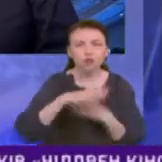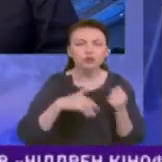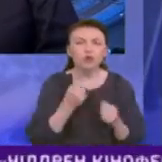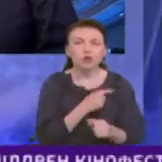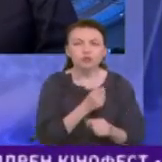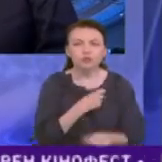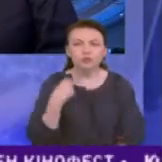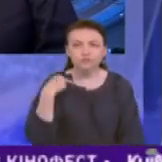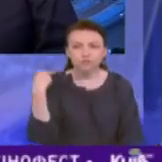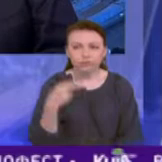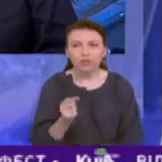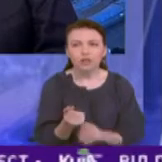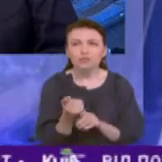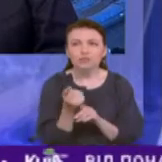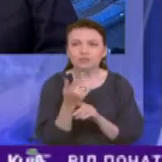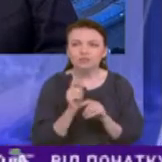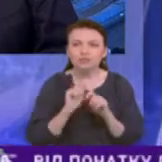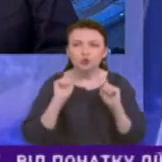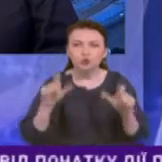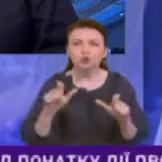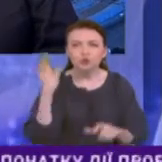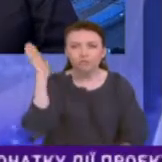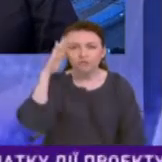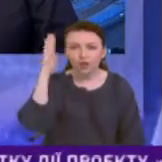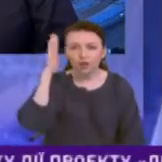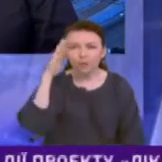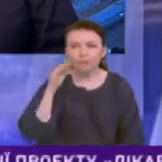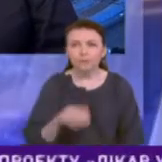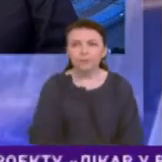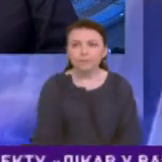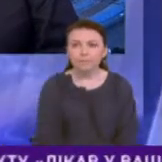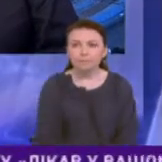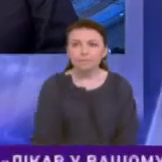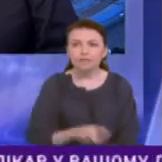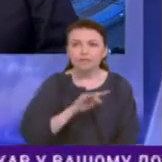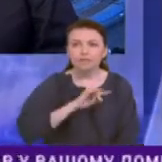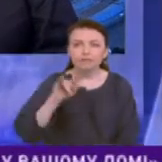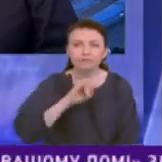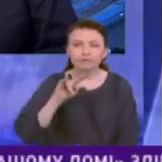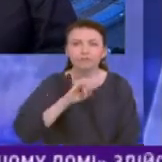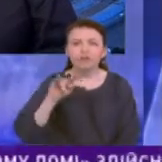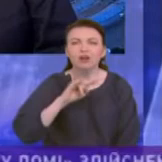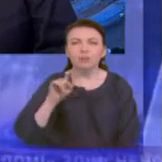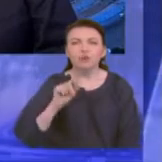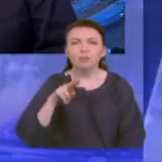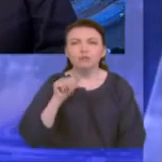про те, наскільки здорожчає вода наступного року, ну і про забутих пасажирів в аеропорту. За мить у деталях.